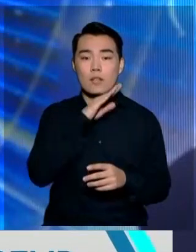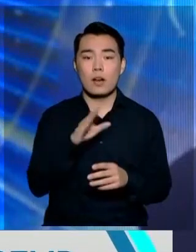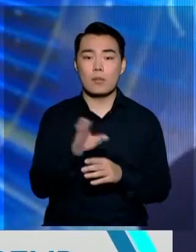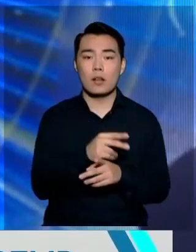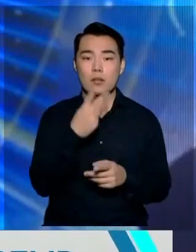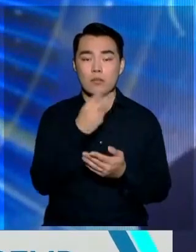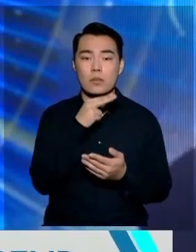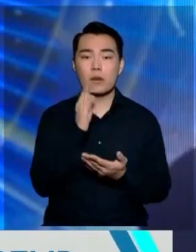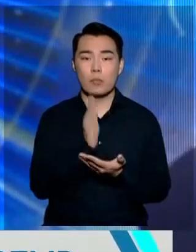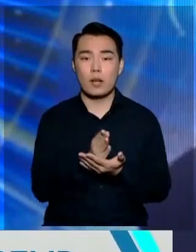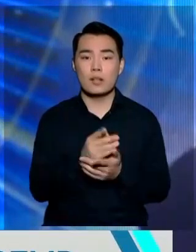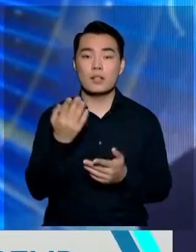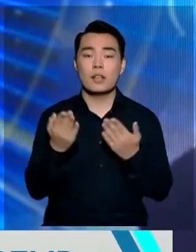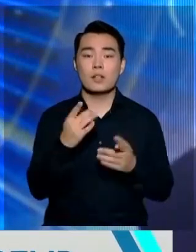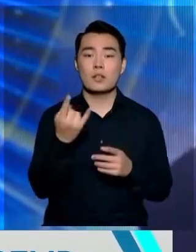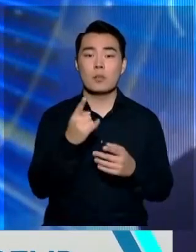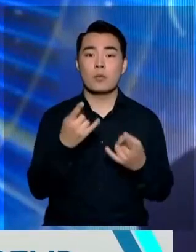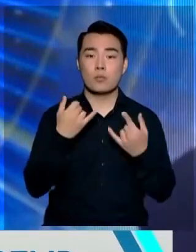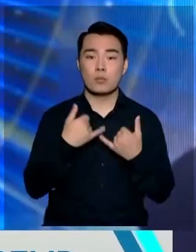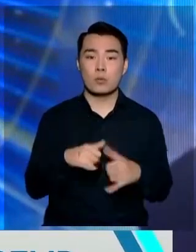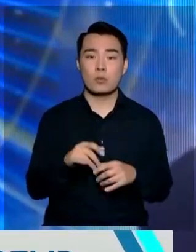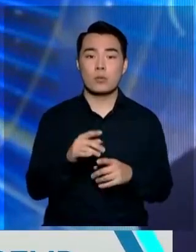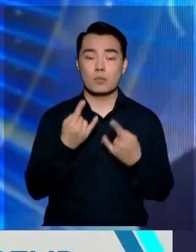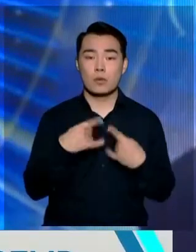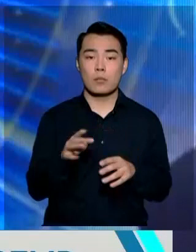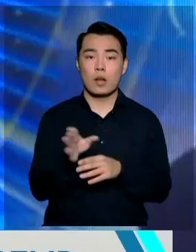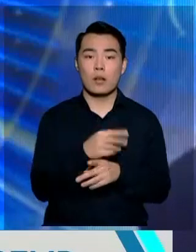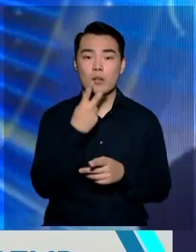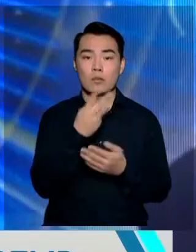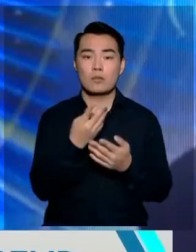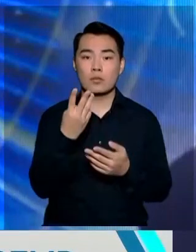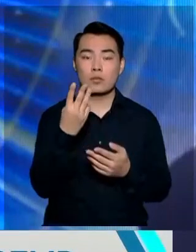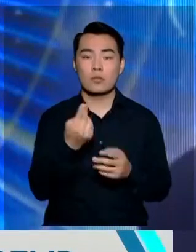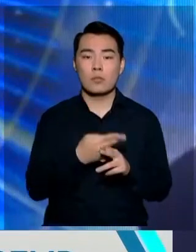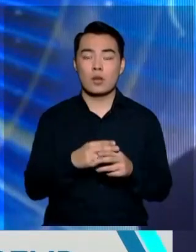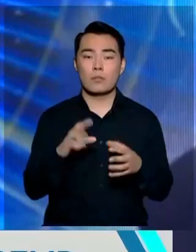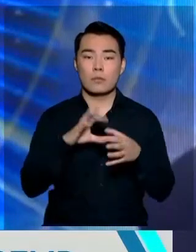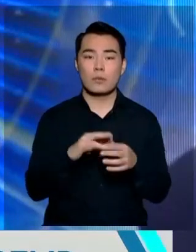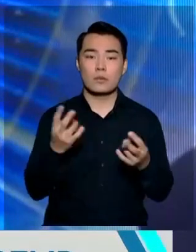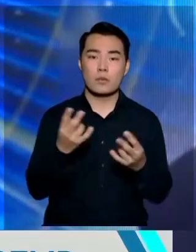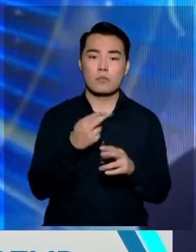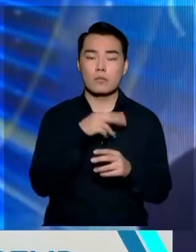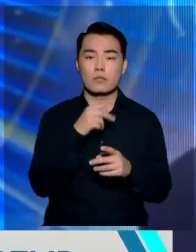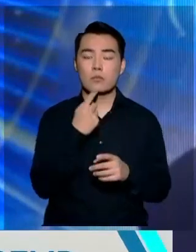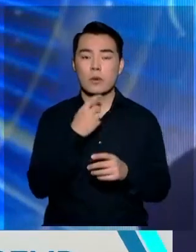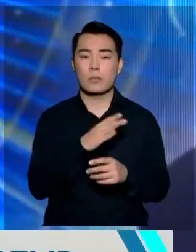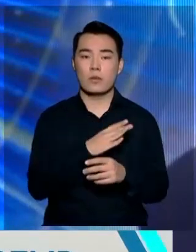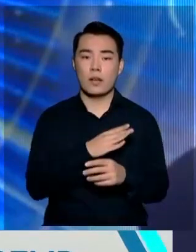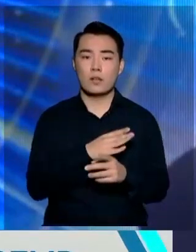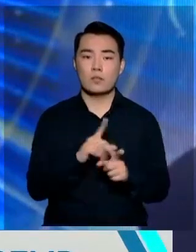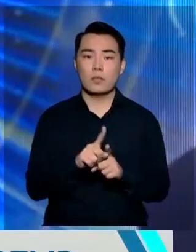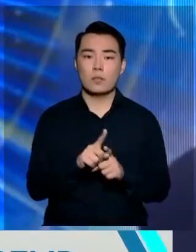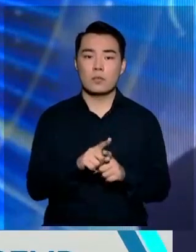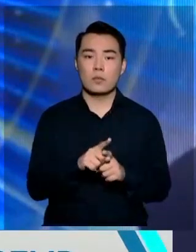кемшіліктеріміз бар екен. Өйткені мысалы бала туылғаннан кейін 3 күнде патронатты медсестра келу керек екен. Ол көп жерде келмеуі де мүмкін. Ал біз екі